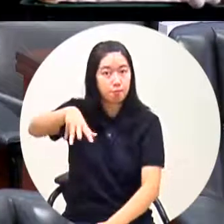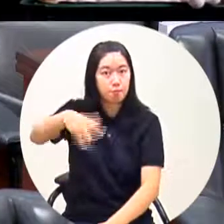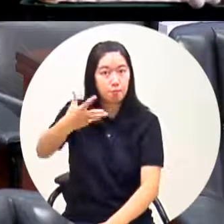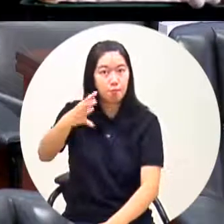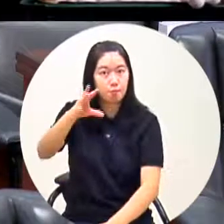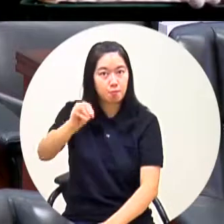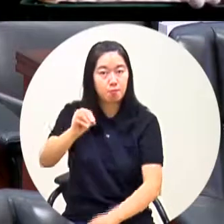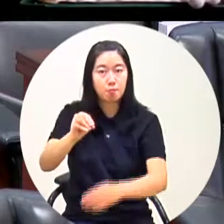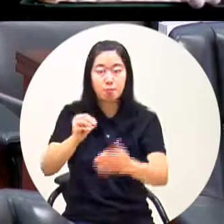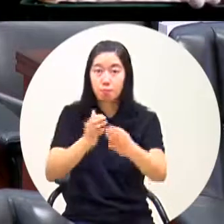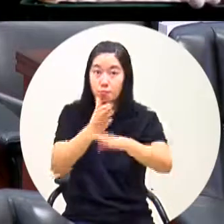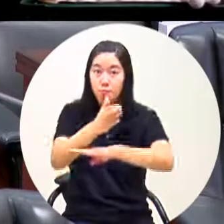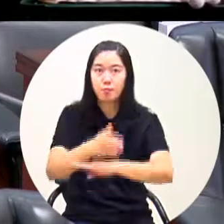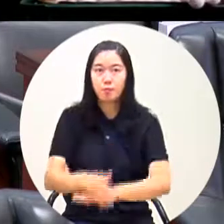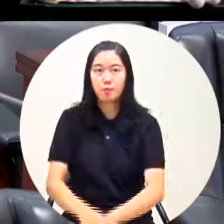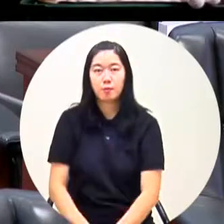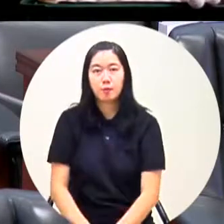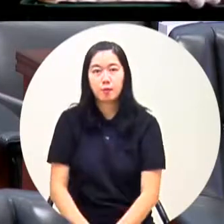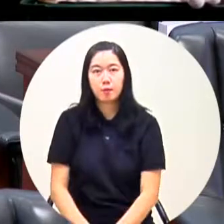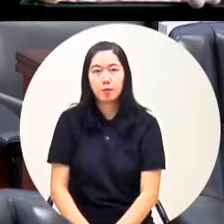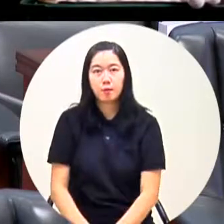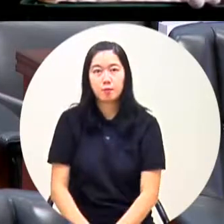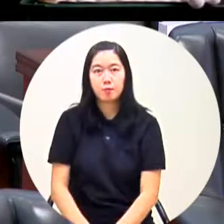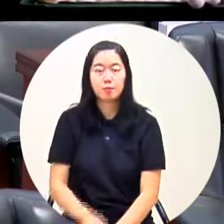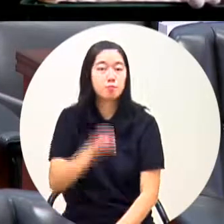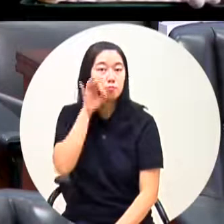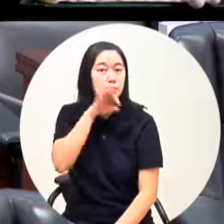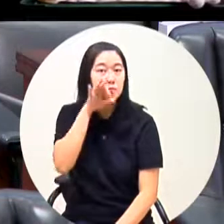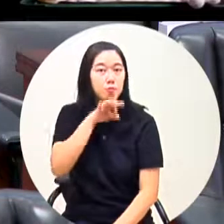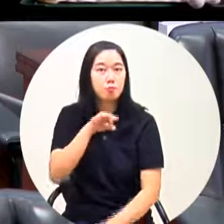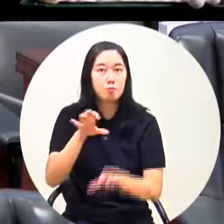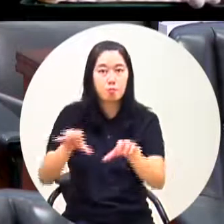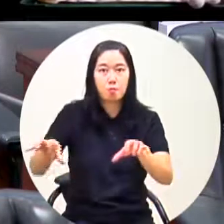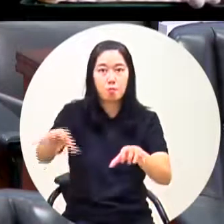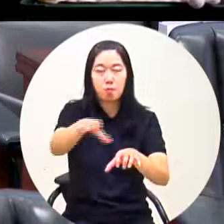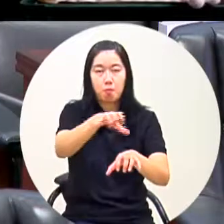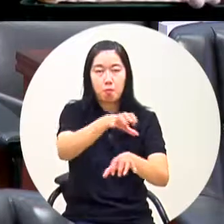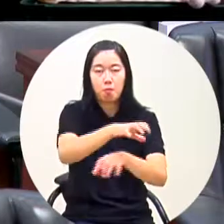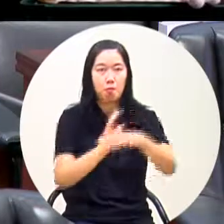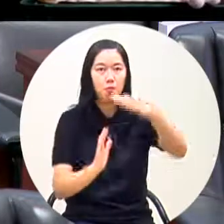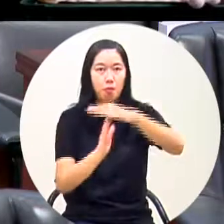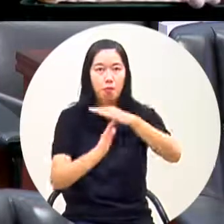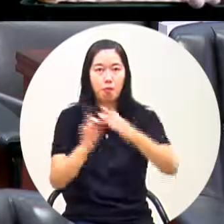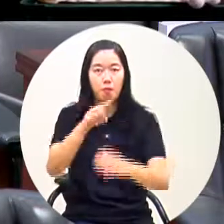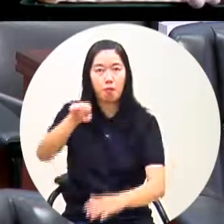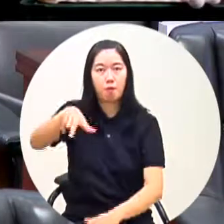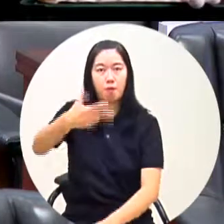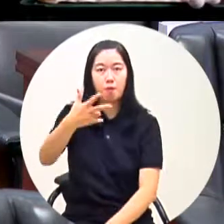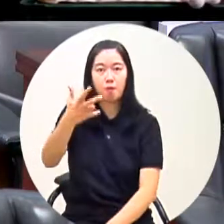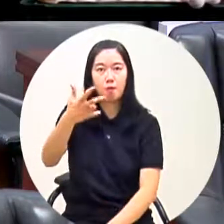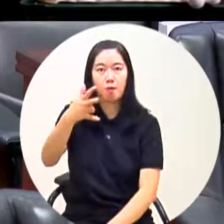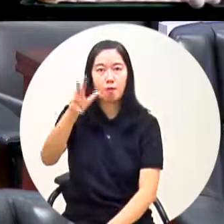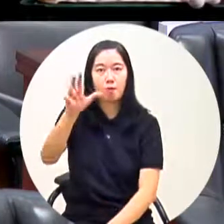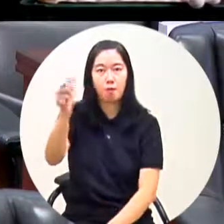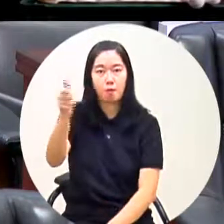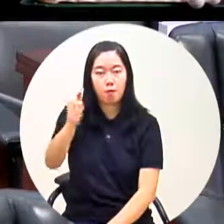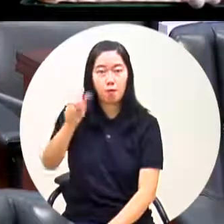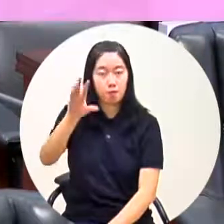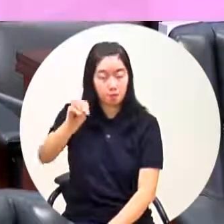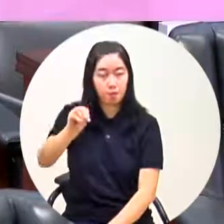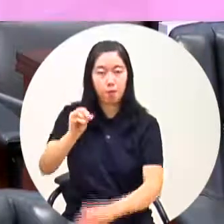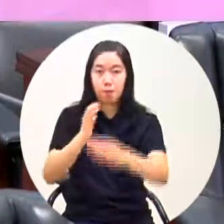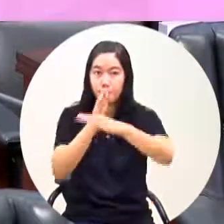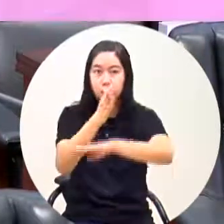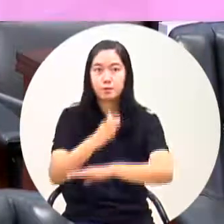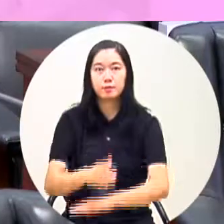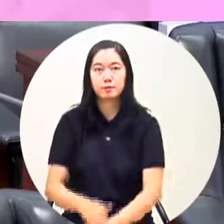3800万只哦，那光是彰化地区的数量就高达了1750万只哦。